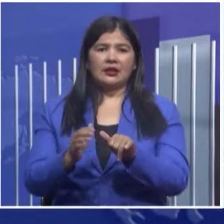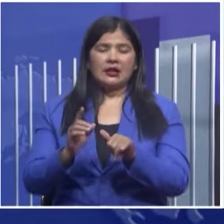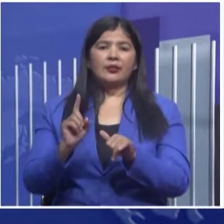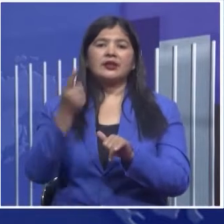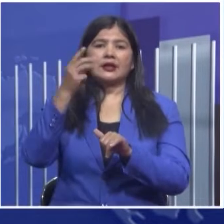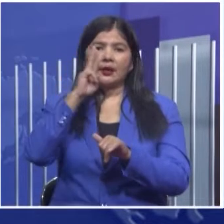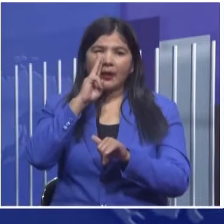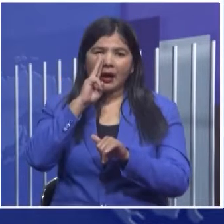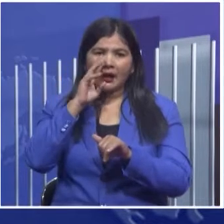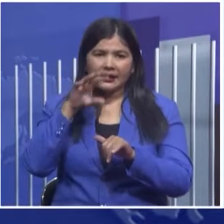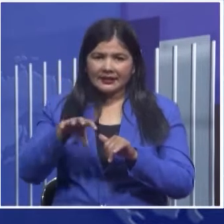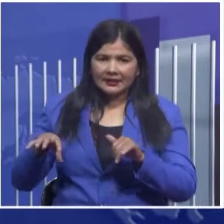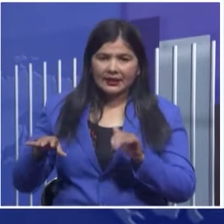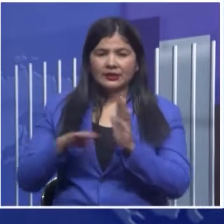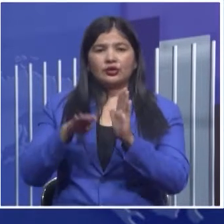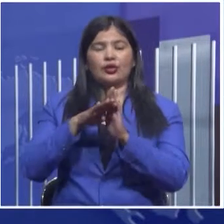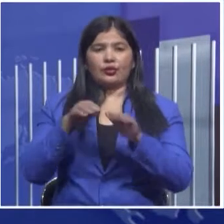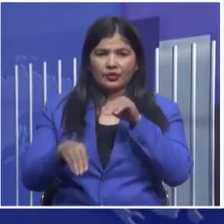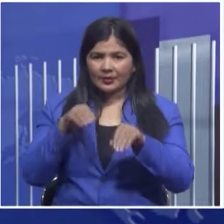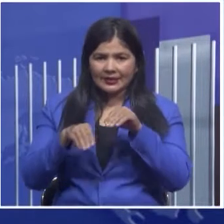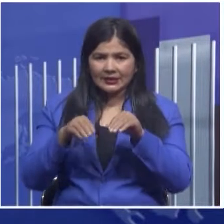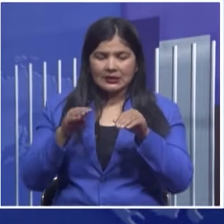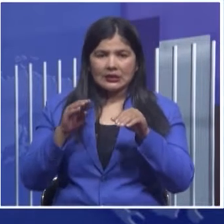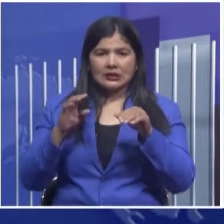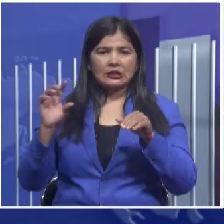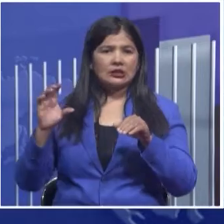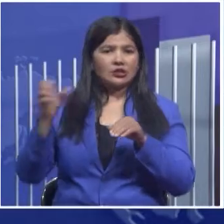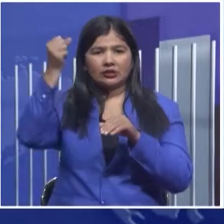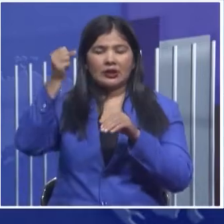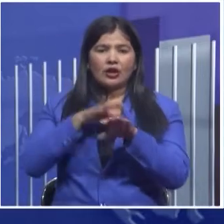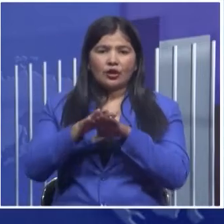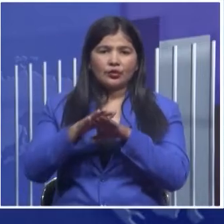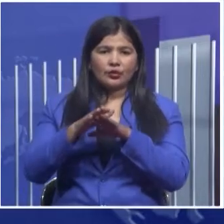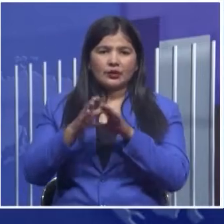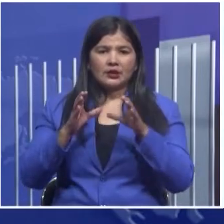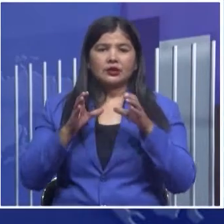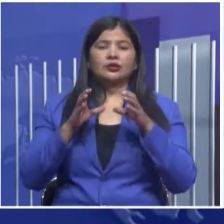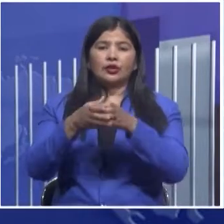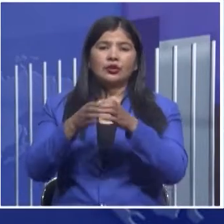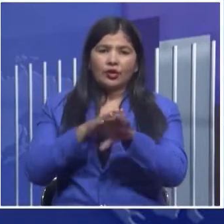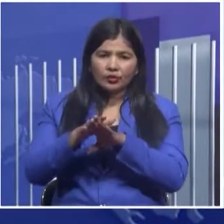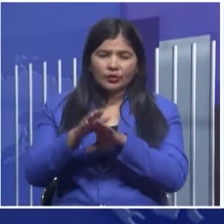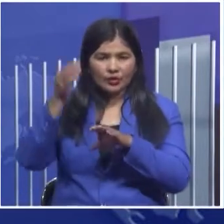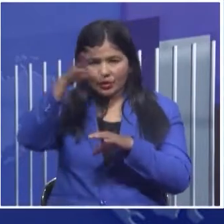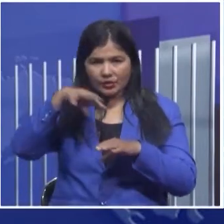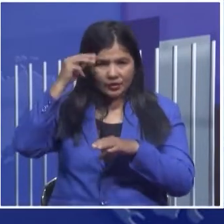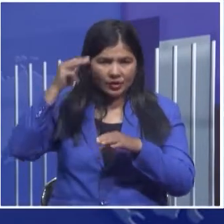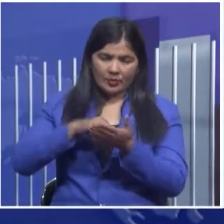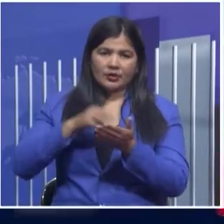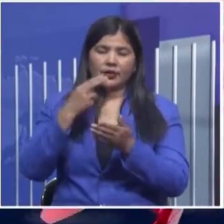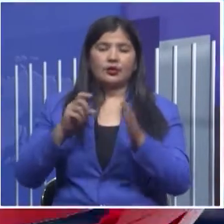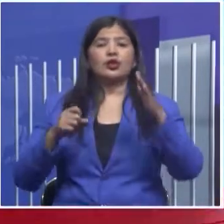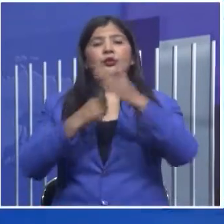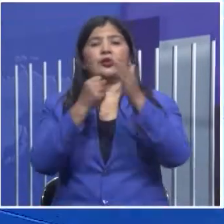वैशाखमा स्थानीय तहको निर्वाचन गर्न सत्तारूढ गठबन्धन दलहरू सहमत भएका खबरहरू छन्। तर सुरुमा प्रमुख समाचार।